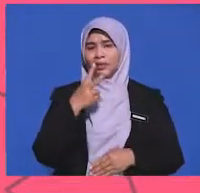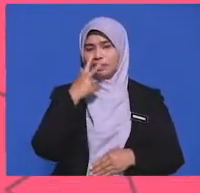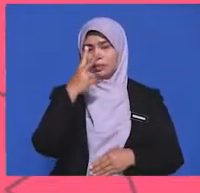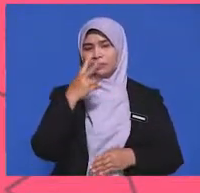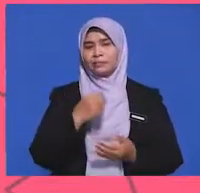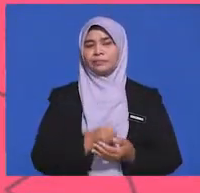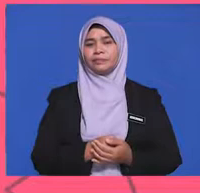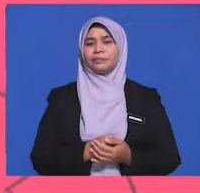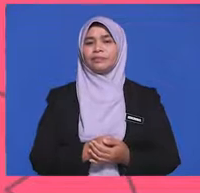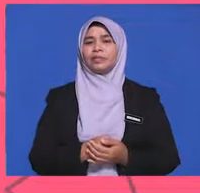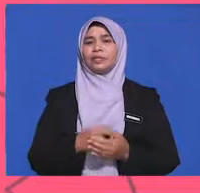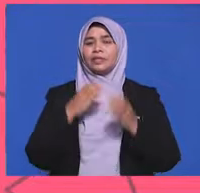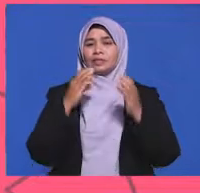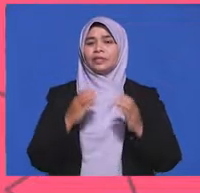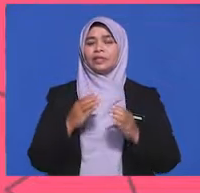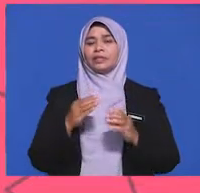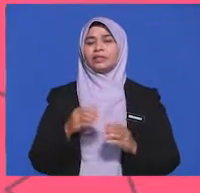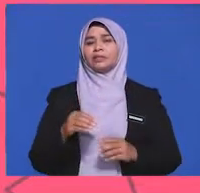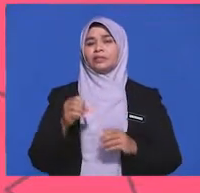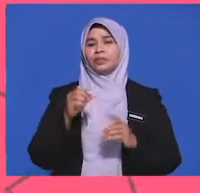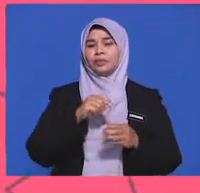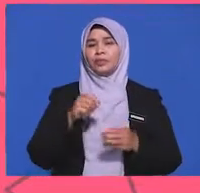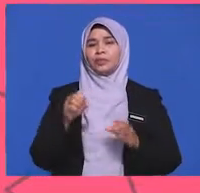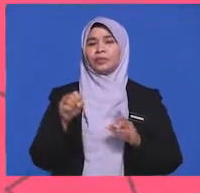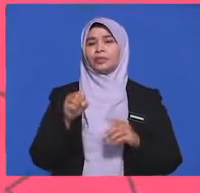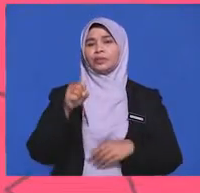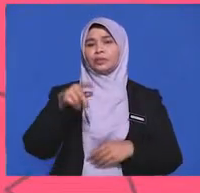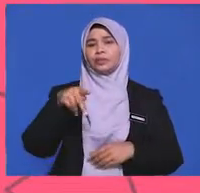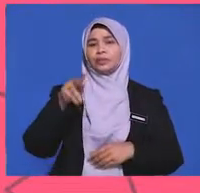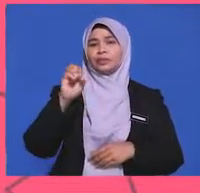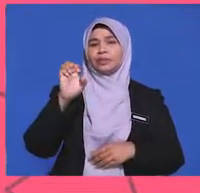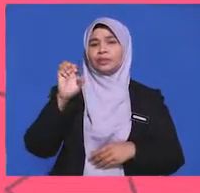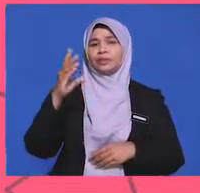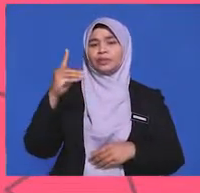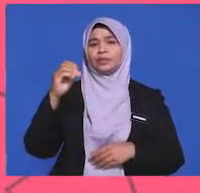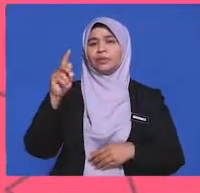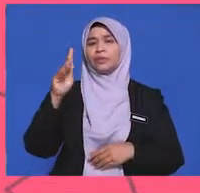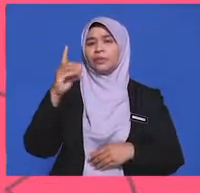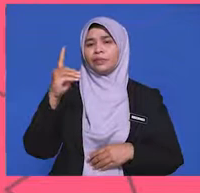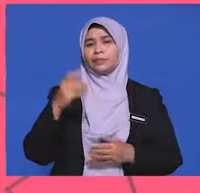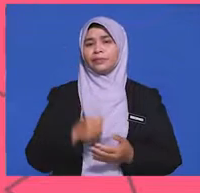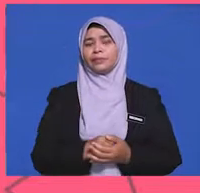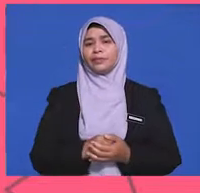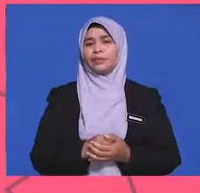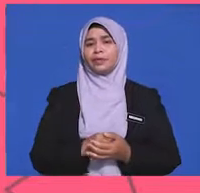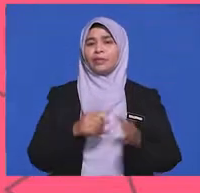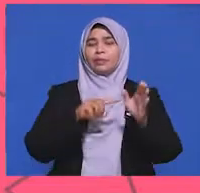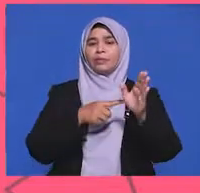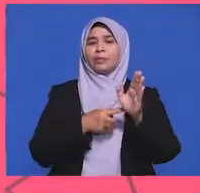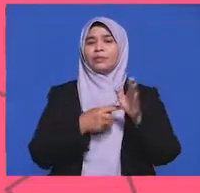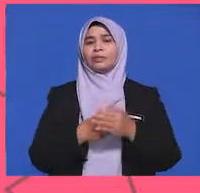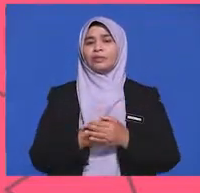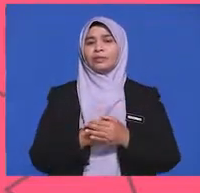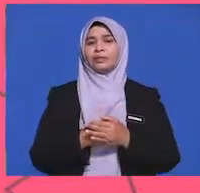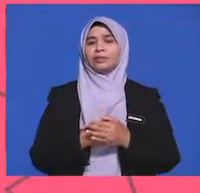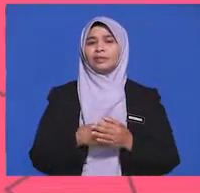cara menulis pseudocode bagi kawalan pilihan if. Mula, pernyataan